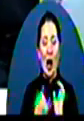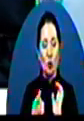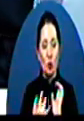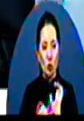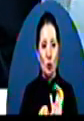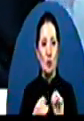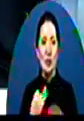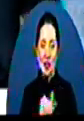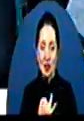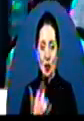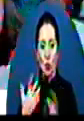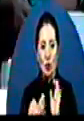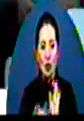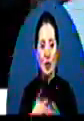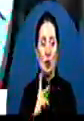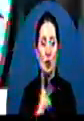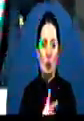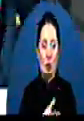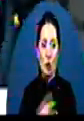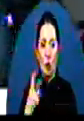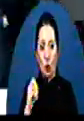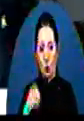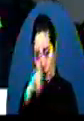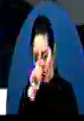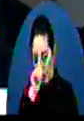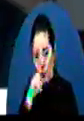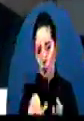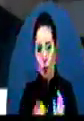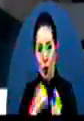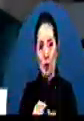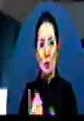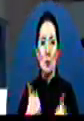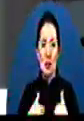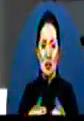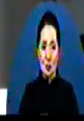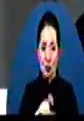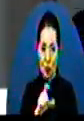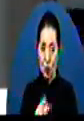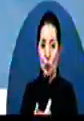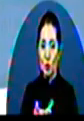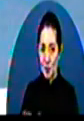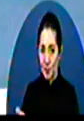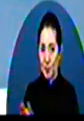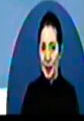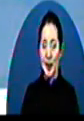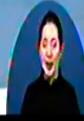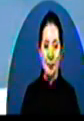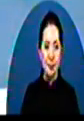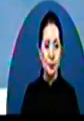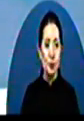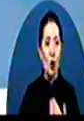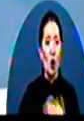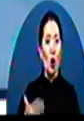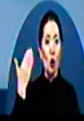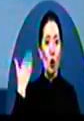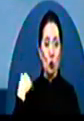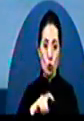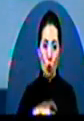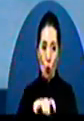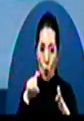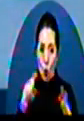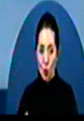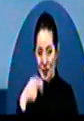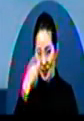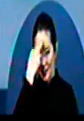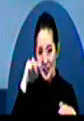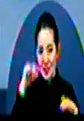инженер, 38% нь эрхцөөч, 2% нь эмч, 6% нь багш мэргэжилтэй хүмүүс байна. Өнгөрсөн хугацаанд Чингис,